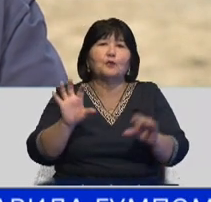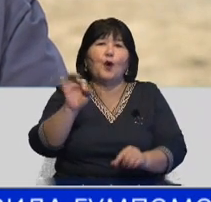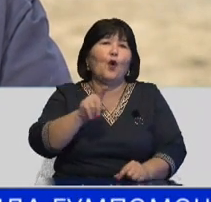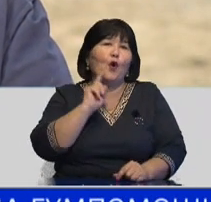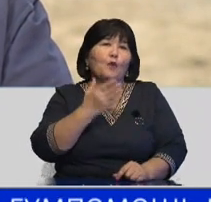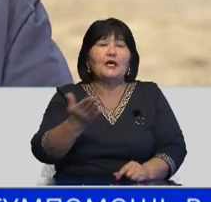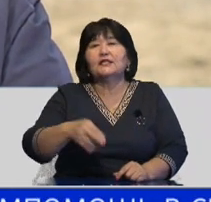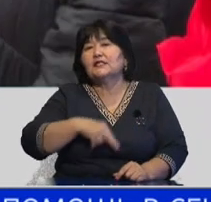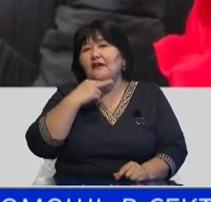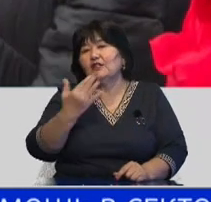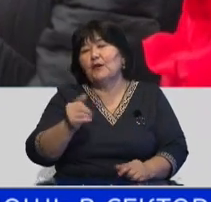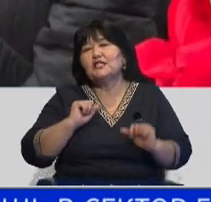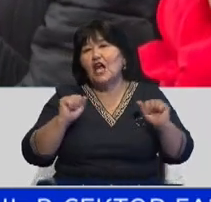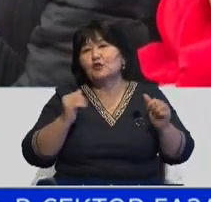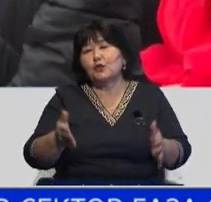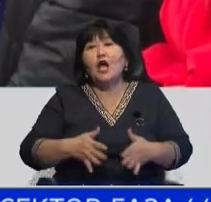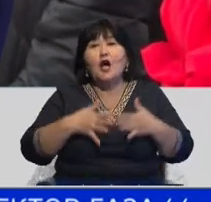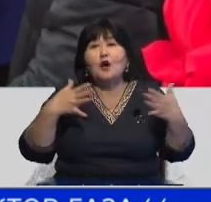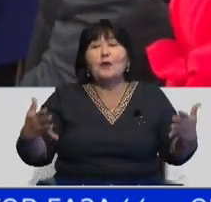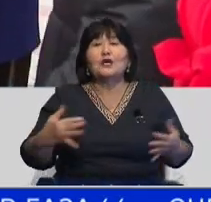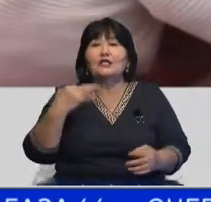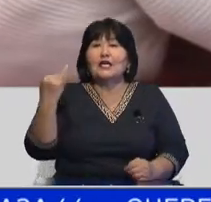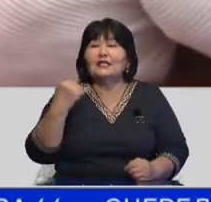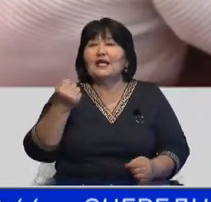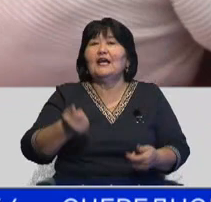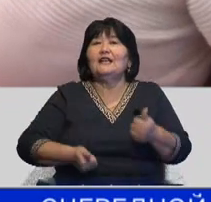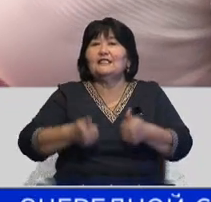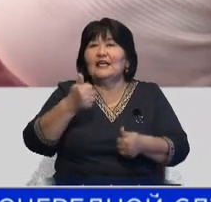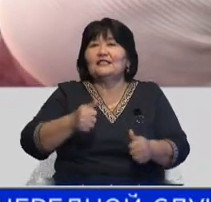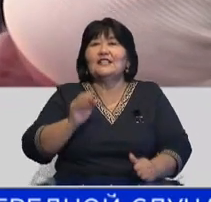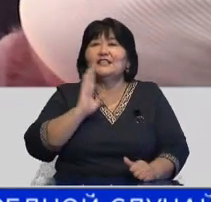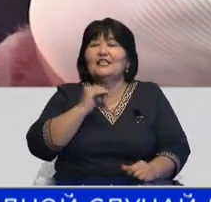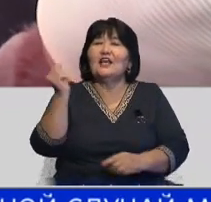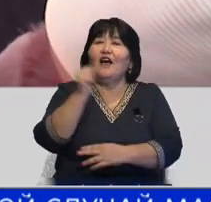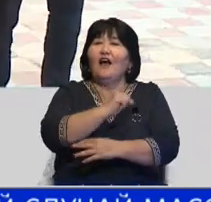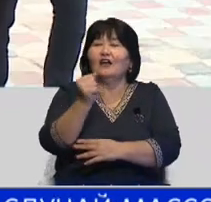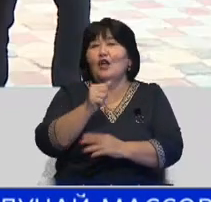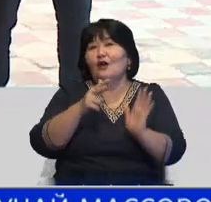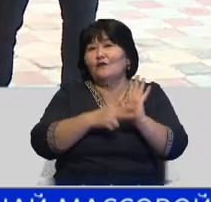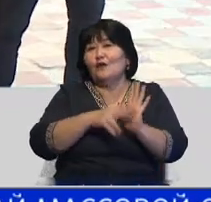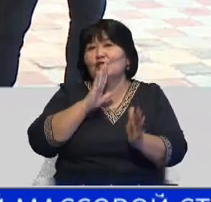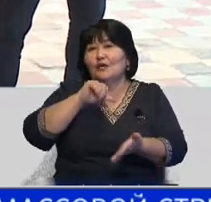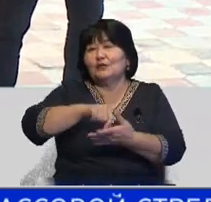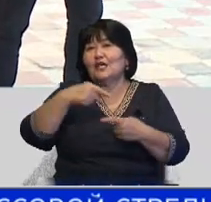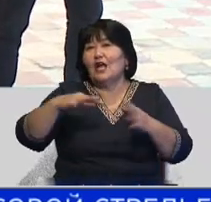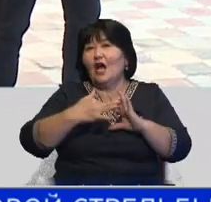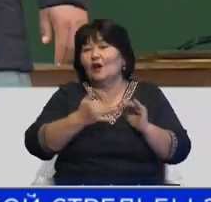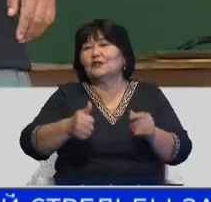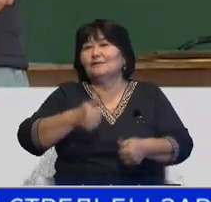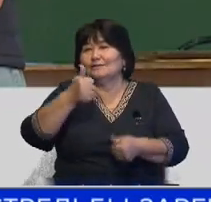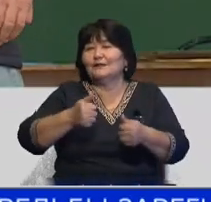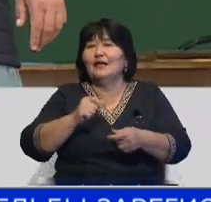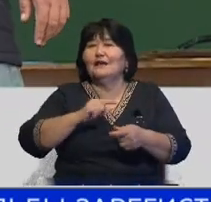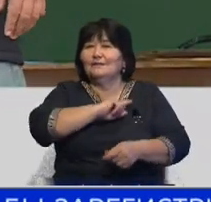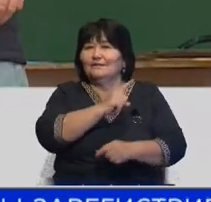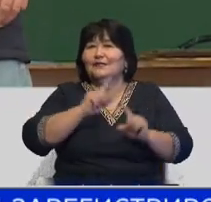молодежи, за внимание к спорту. Большой интерес вызвали состязания женщин по армрестлингу. 8 участниц из разных аулов оспаривали